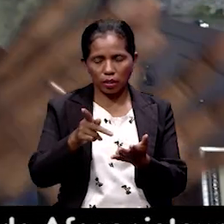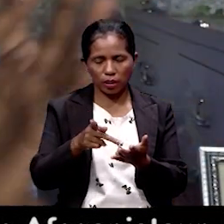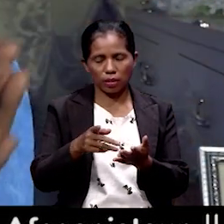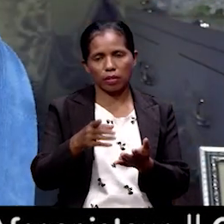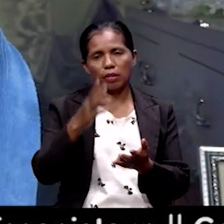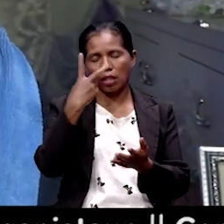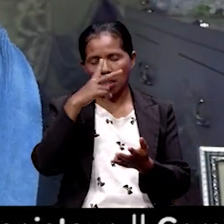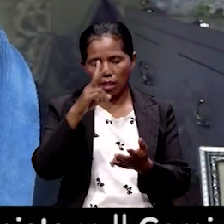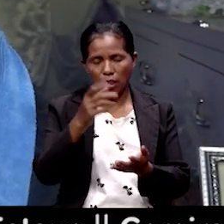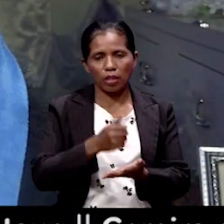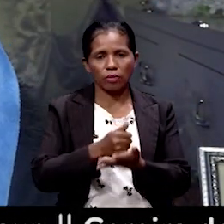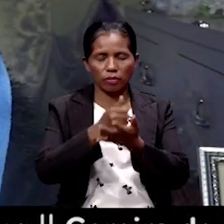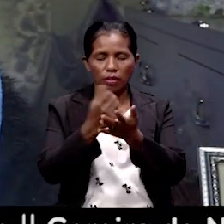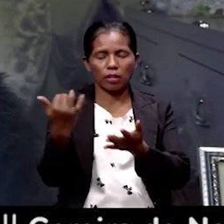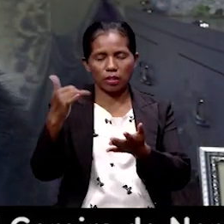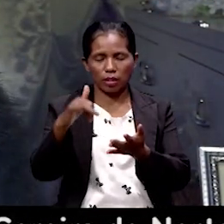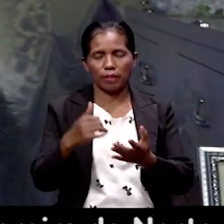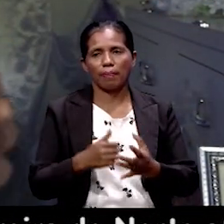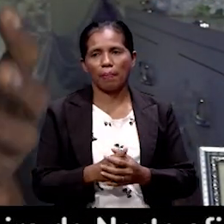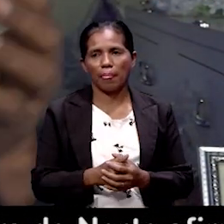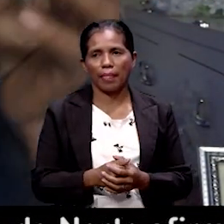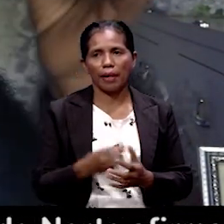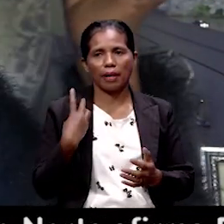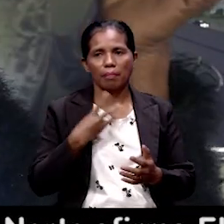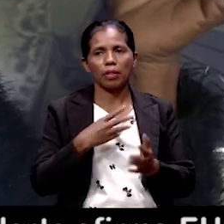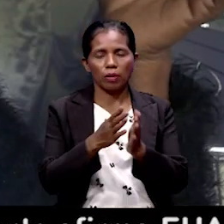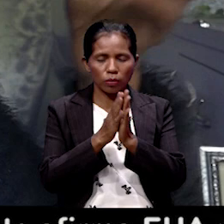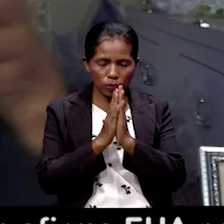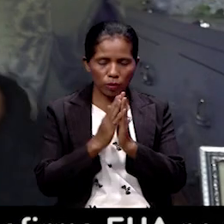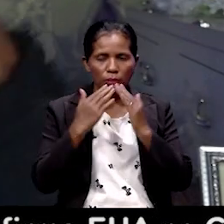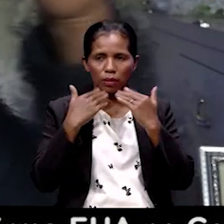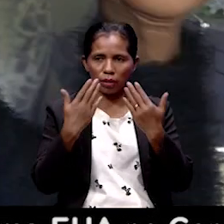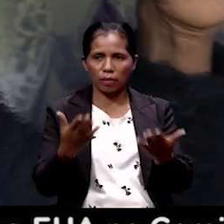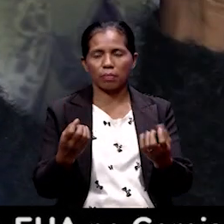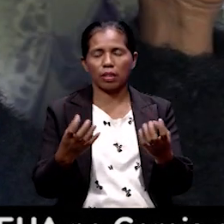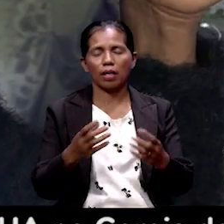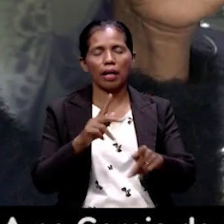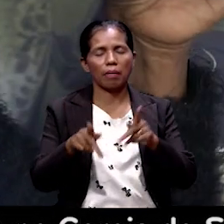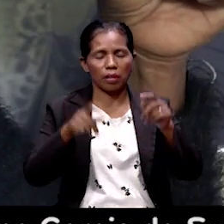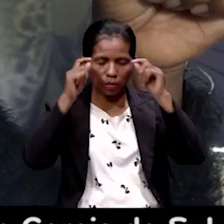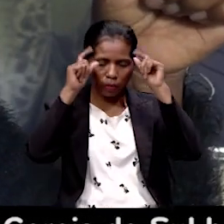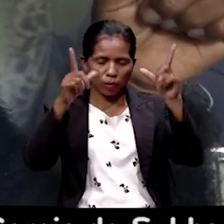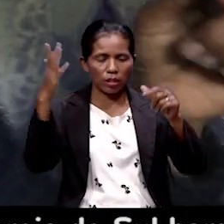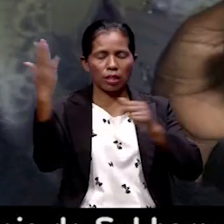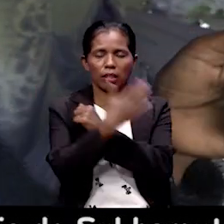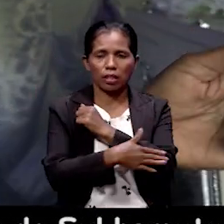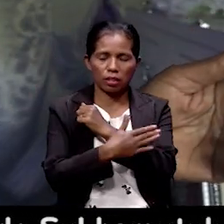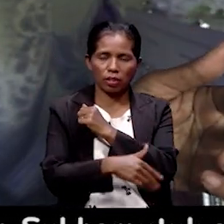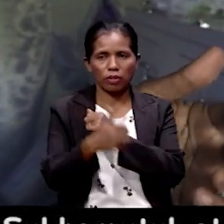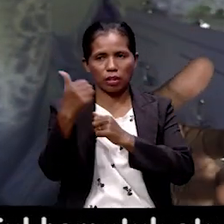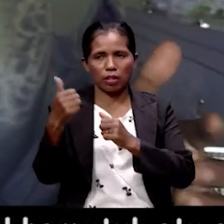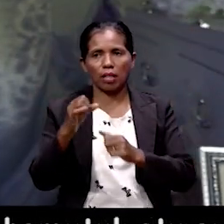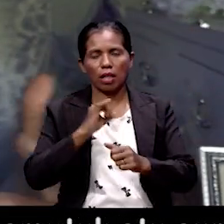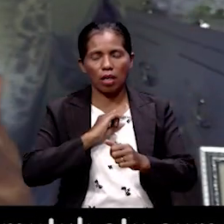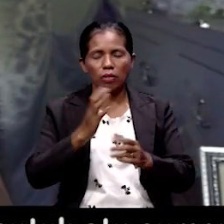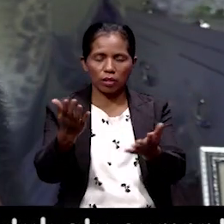sirah torohan, itu ni harunya usu agresif mat sirah timor orang tomak di hari liu, orang lorong yang usimu nah